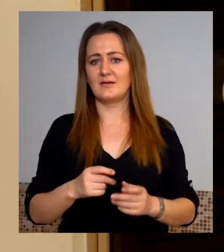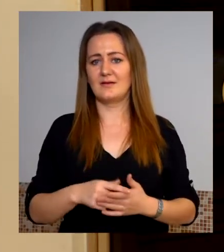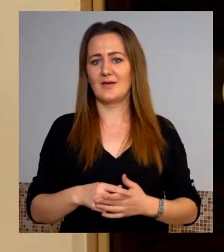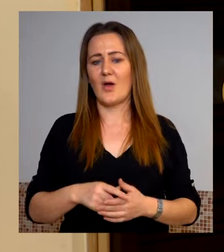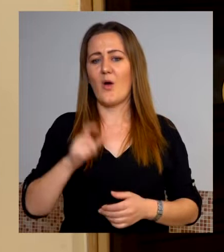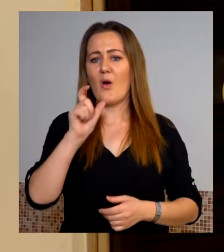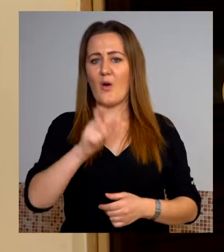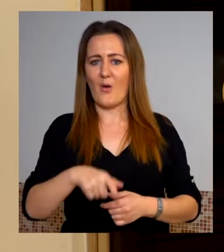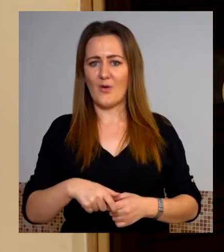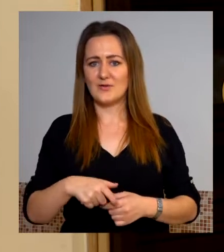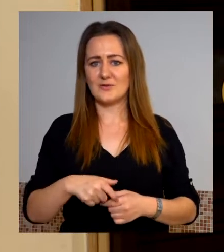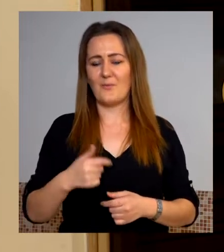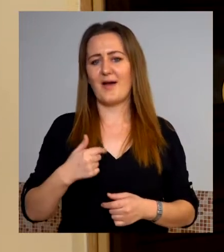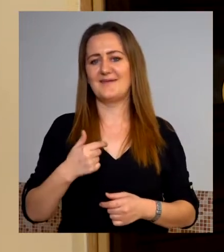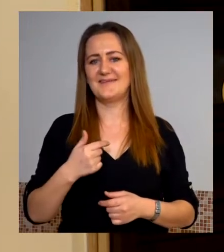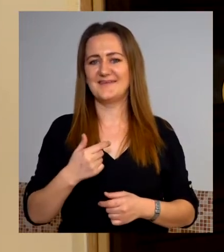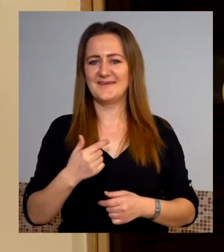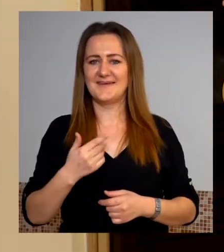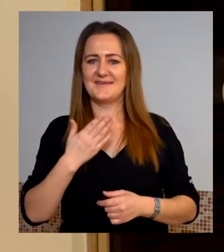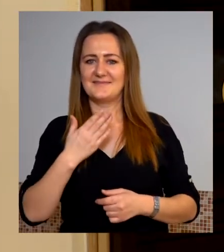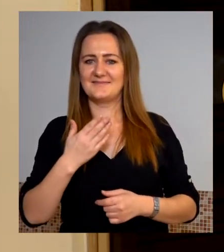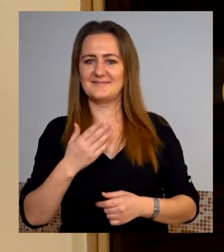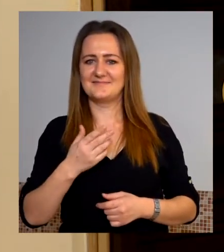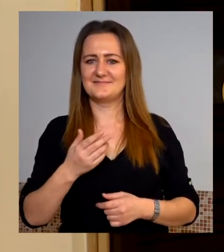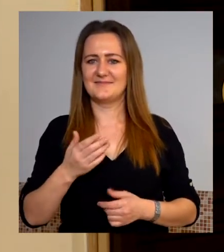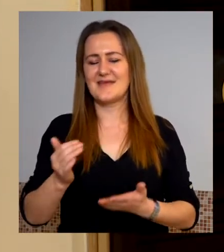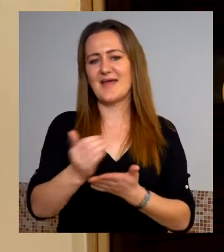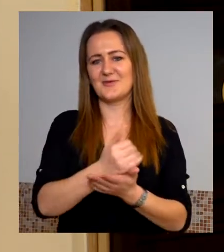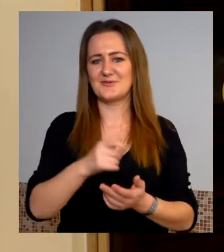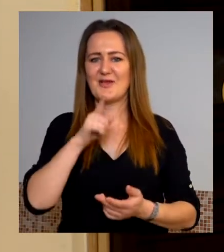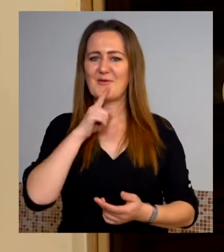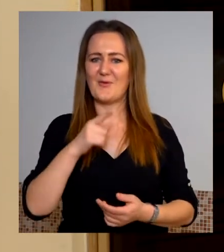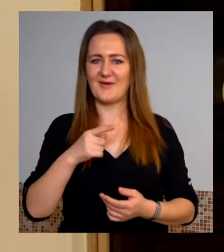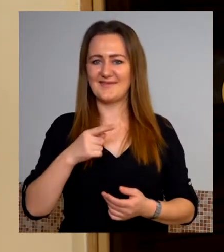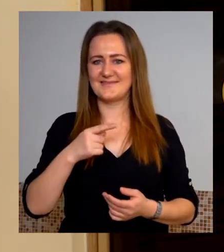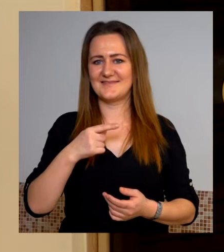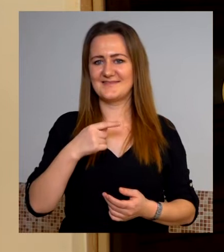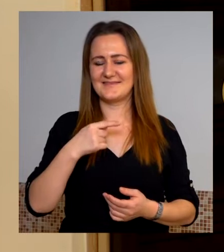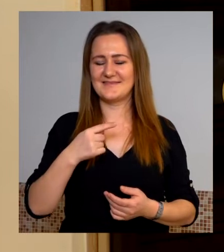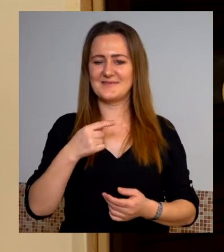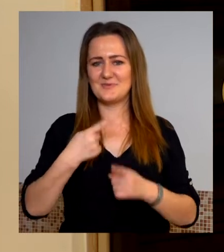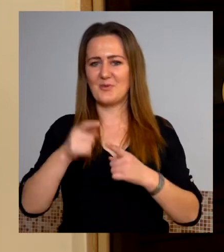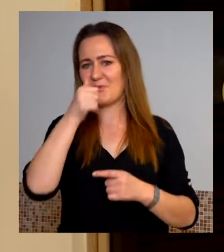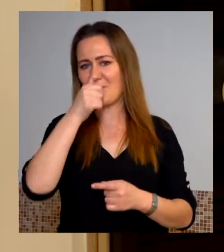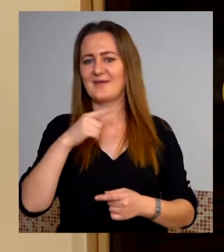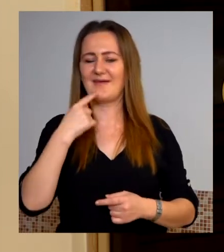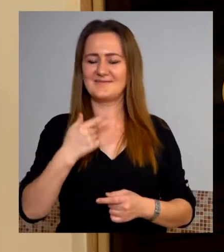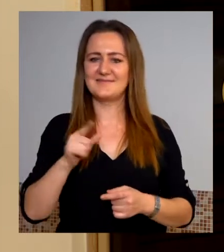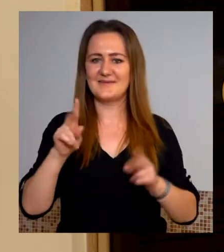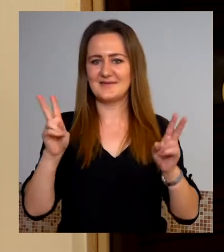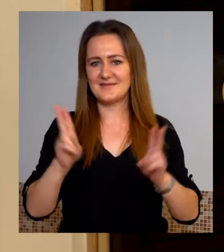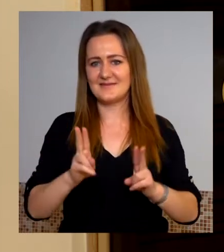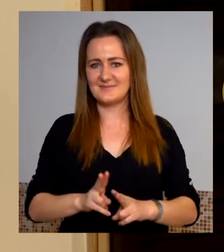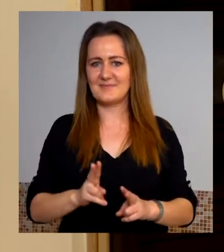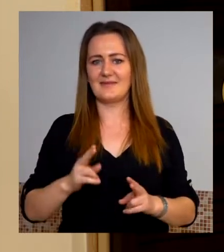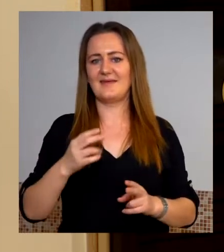zaslužna za to što vam ja govorim ovako lijepo, sporo, razgovjetno i razumljivo je moja draga kolegica Melisa, inače službeni prevodioc za